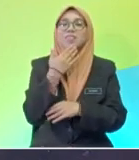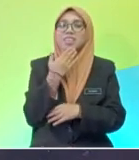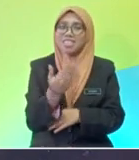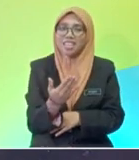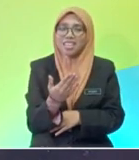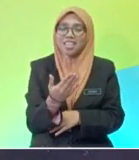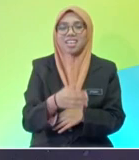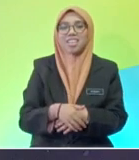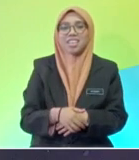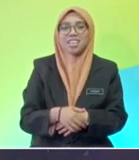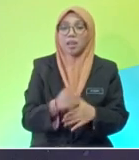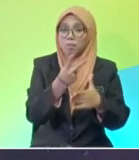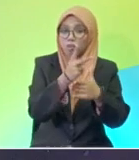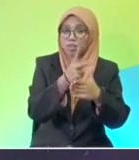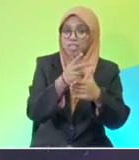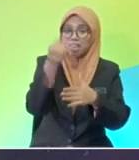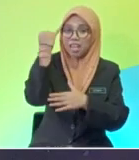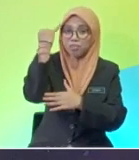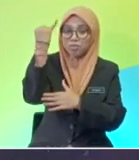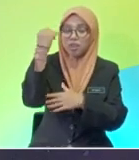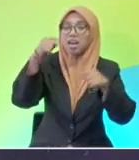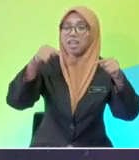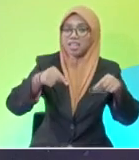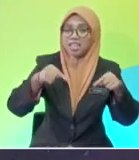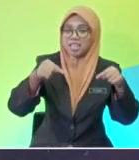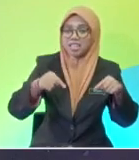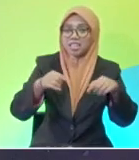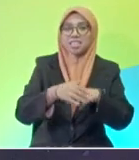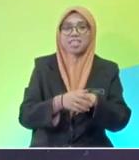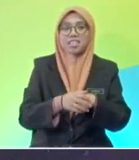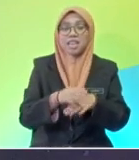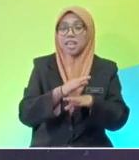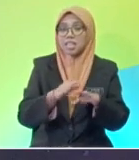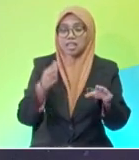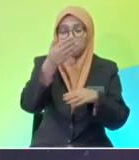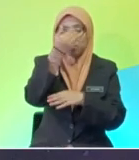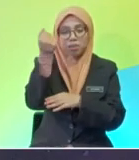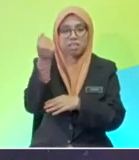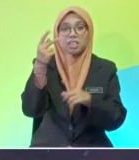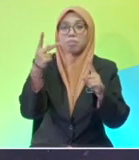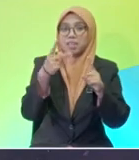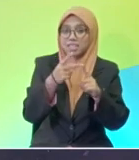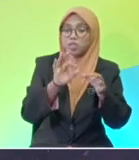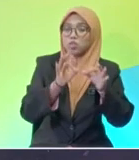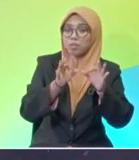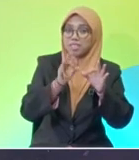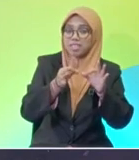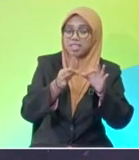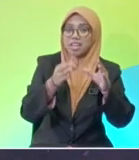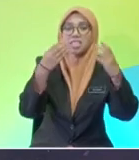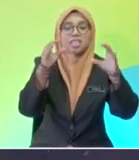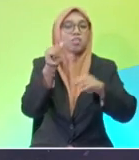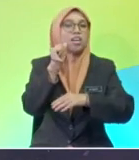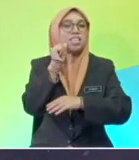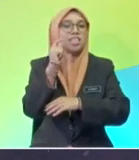hari ini dapat kursi baik hati tidak lupa juga kepada juru bahasa eh Juru Masak cari kita cek Gunner